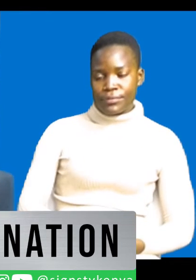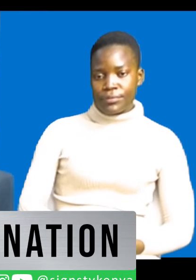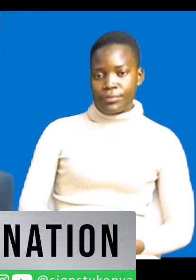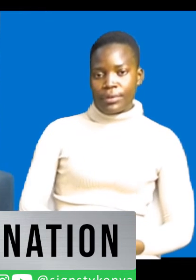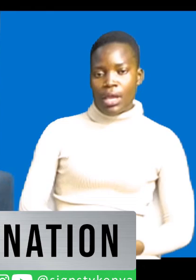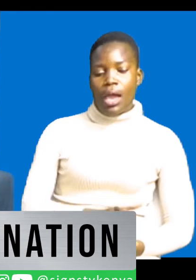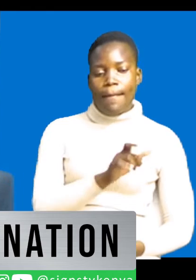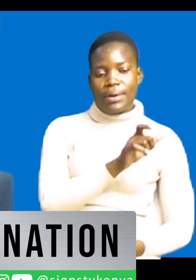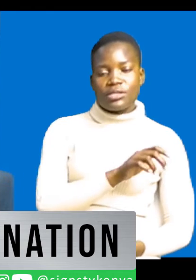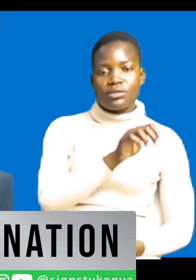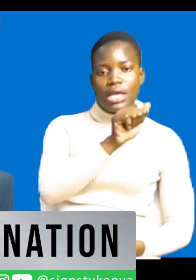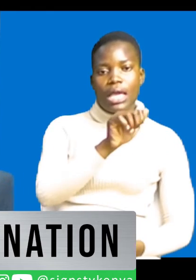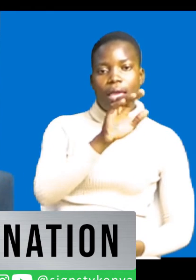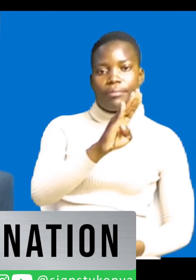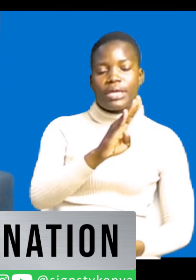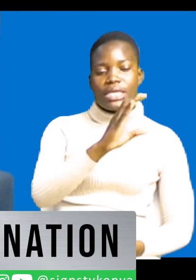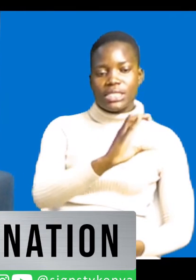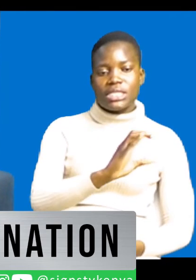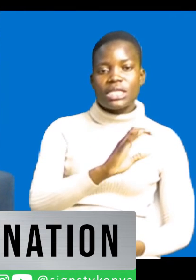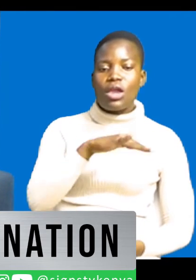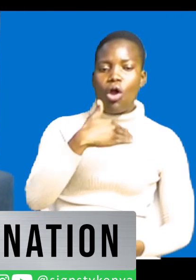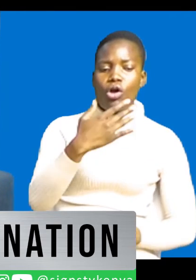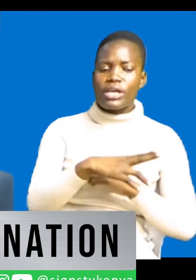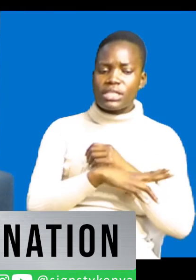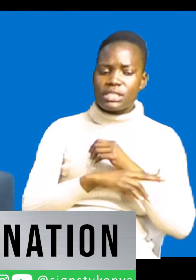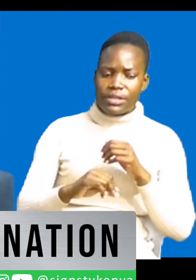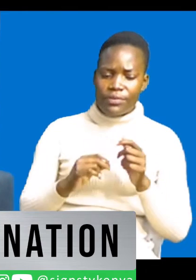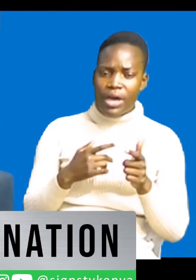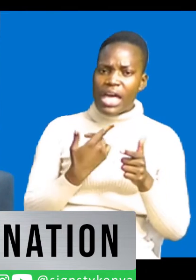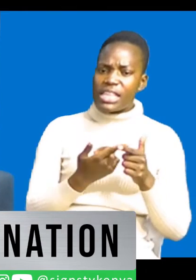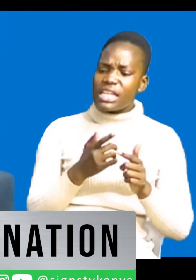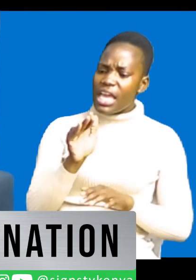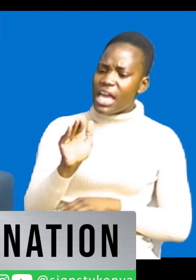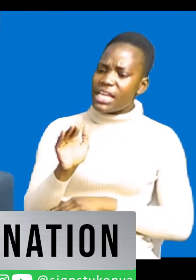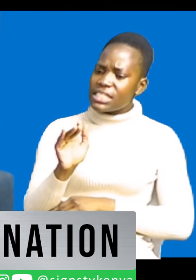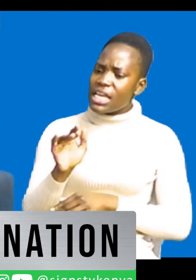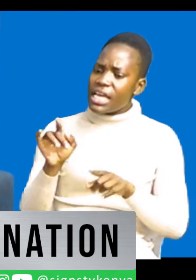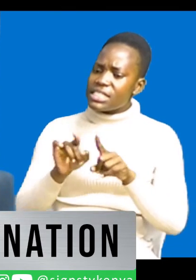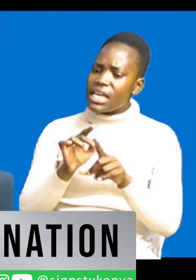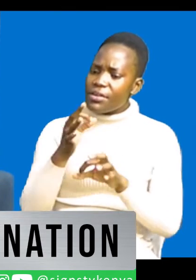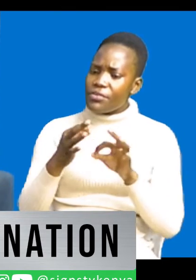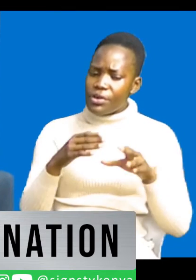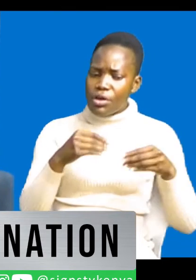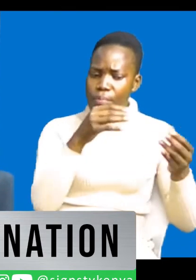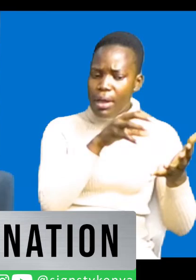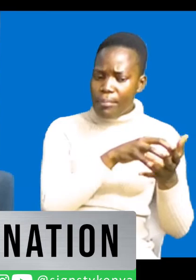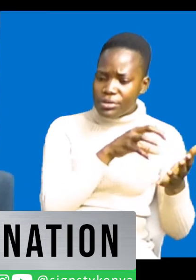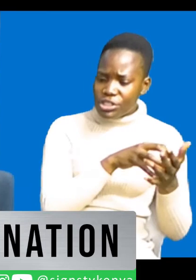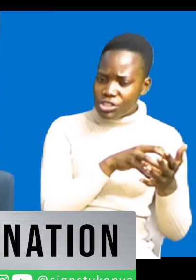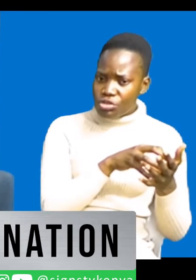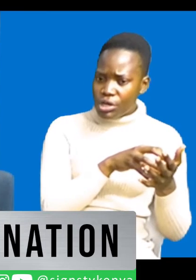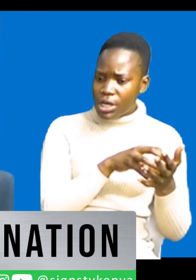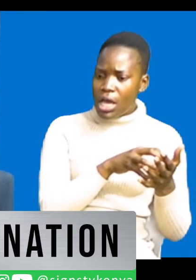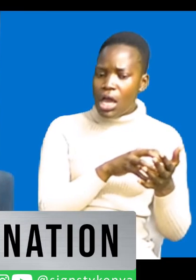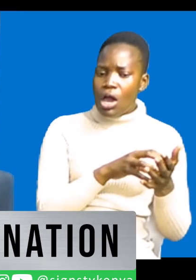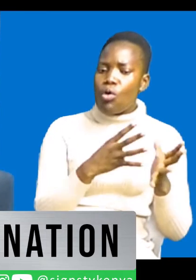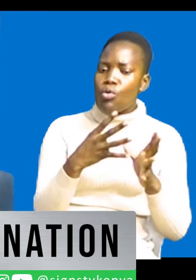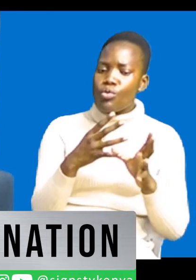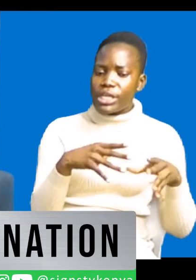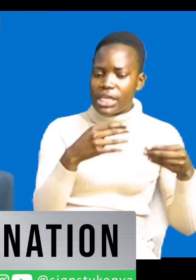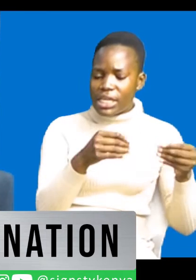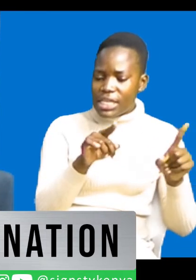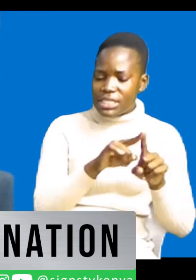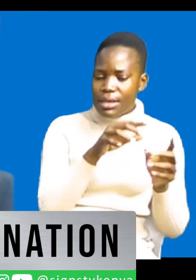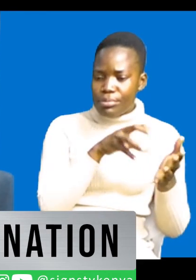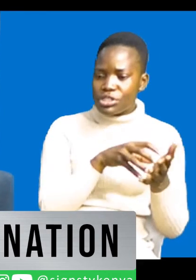person ABCD ni mwizi. Nikamuuliza wewe ukikuwa hapo utakaa aje? Niwaambie mimi nikienda hapo I'll be a better thief.